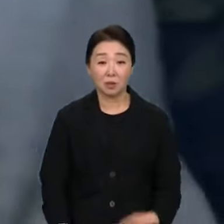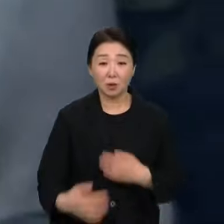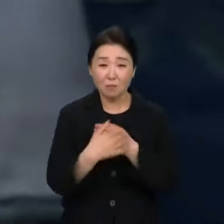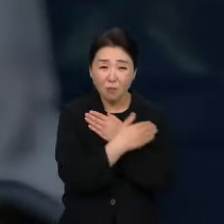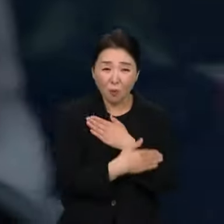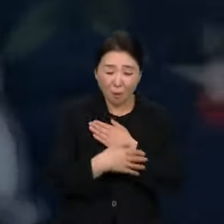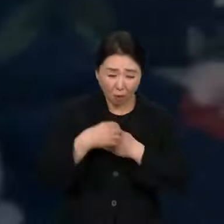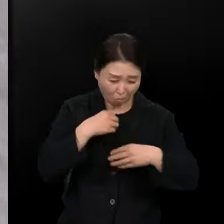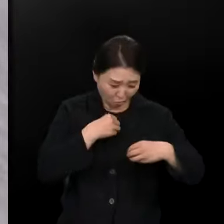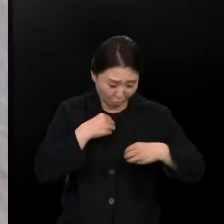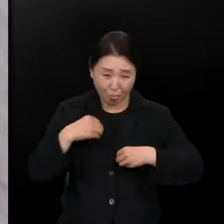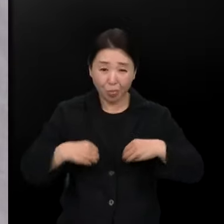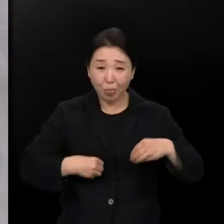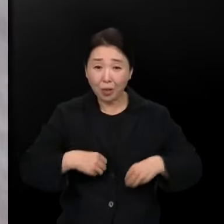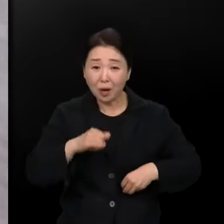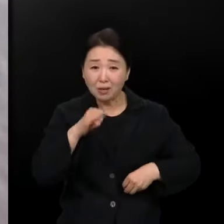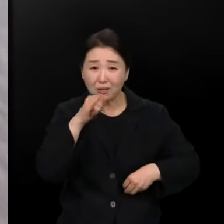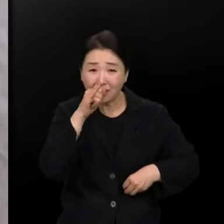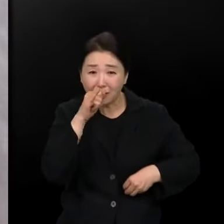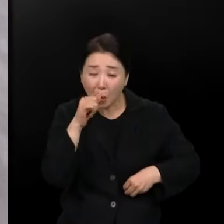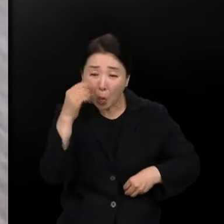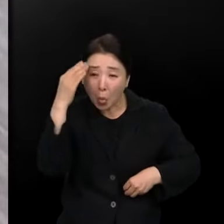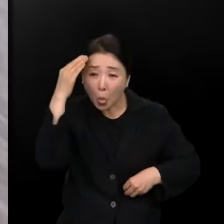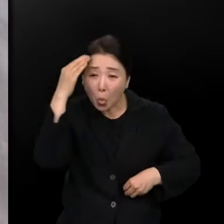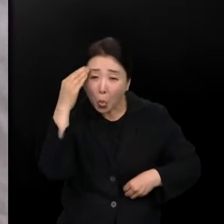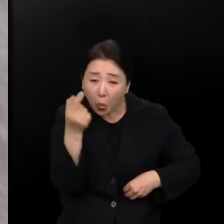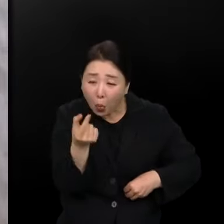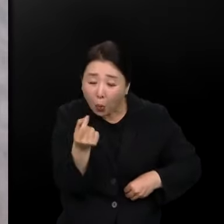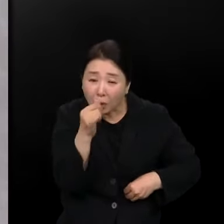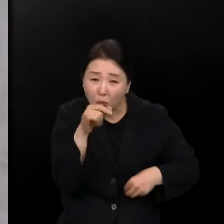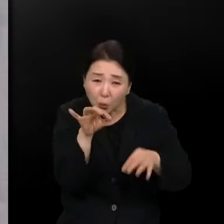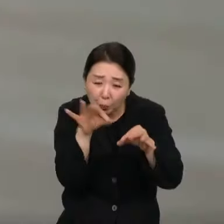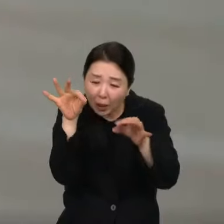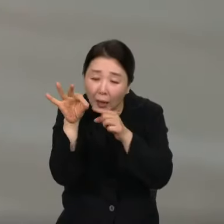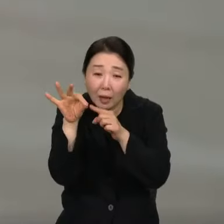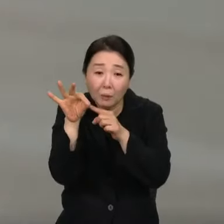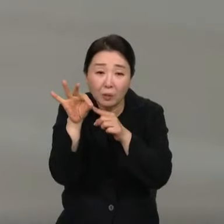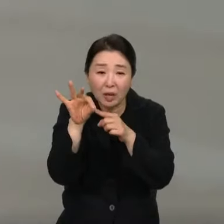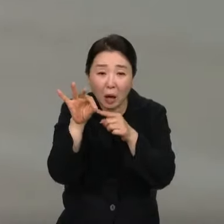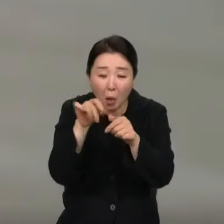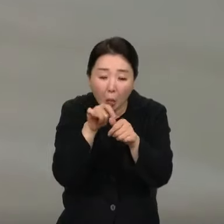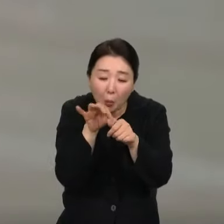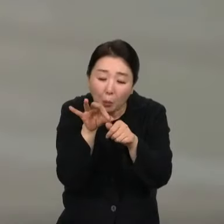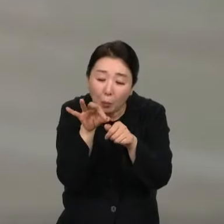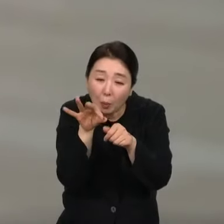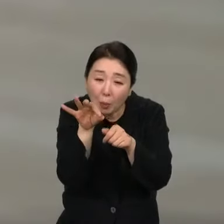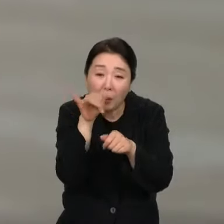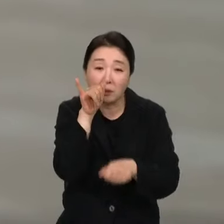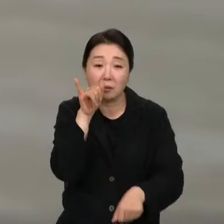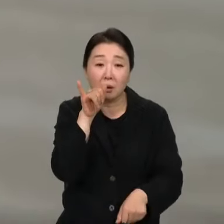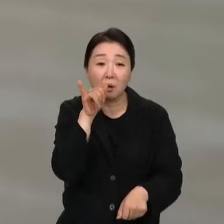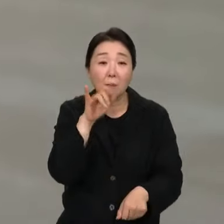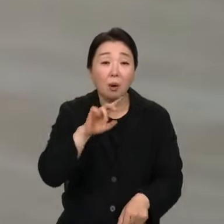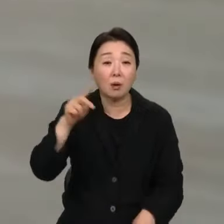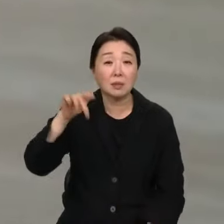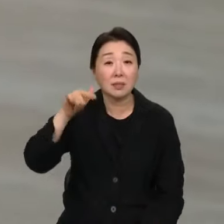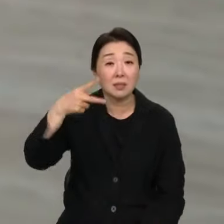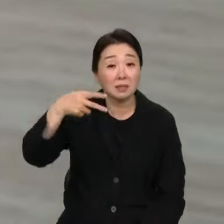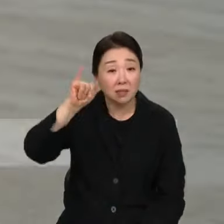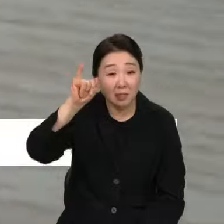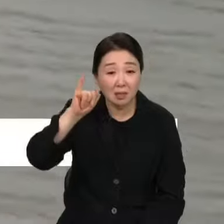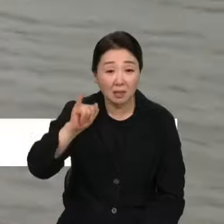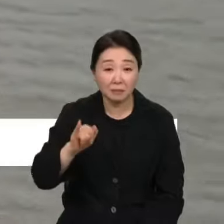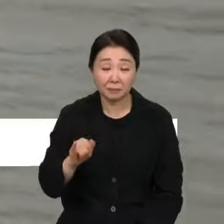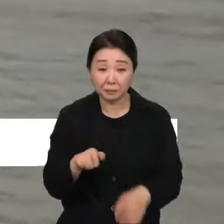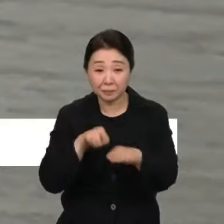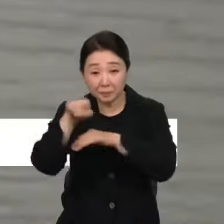뭔가 있습니다. 작은 점처럼 보이는데 손으로 떼내어 보니 움직입니다. 진드기입니다. 이든 어디든